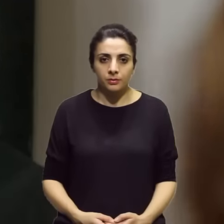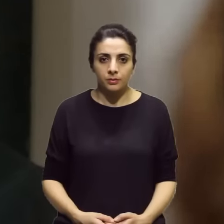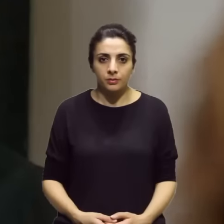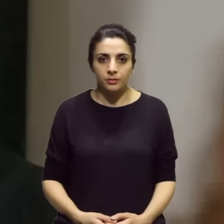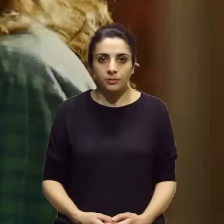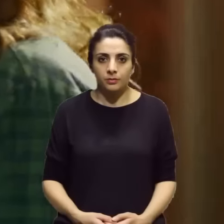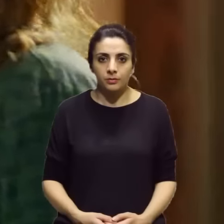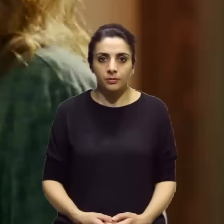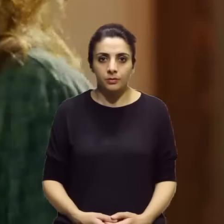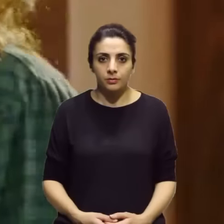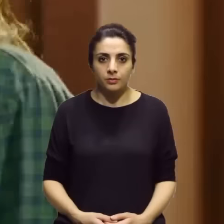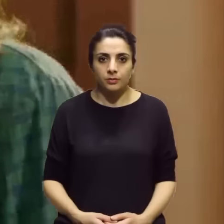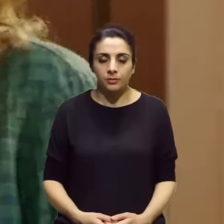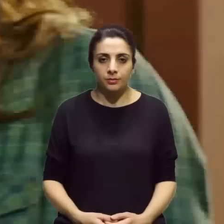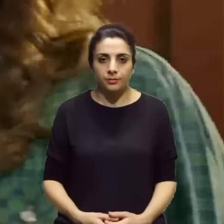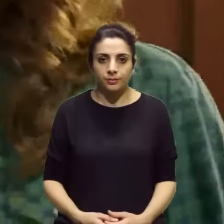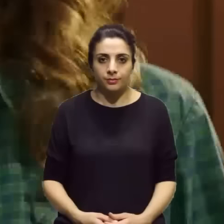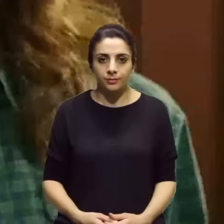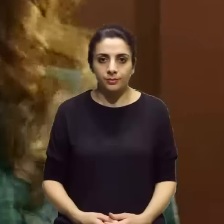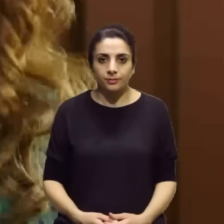Kapıda Reyhan'ı görünce yüzü geriliverdi.